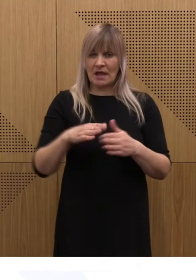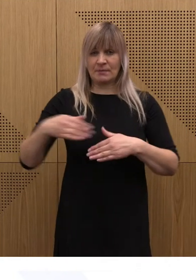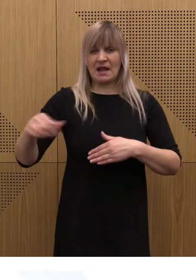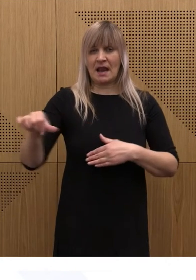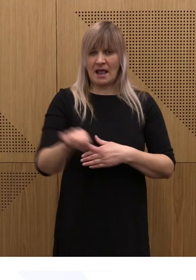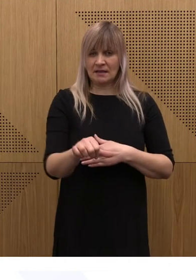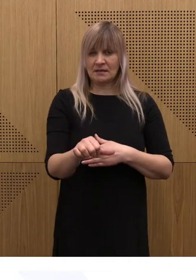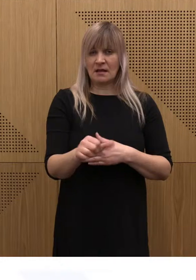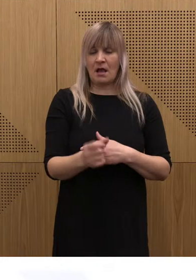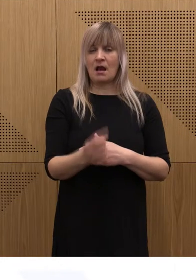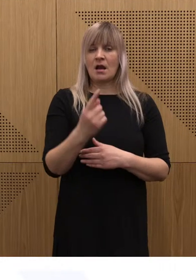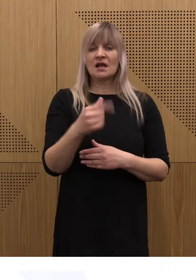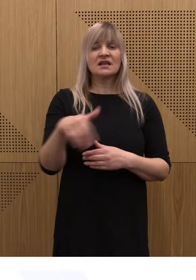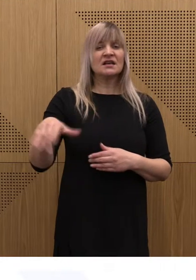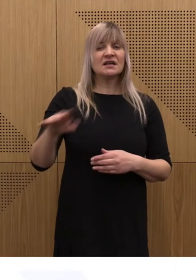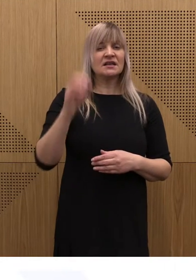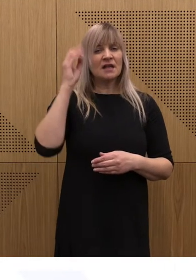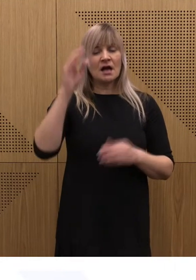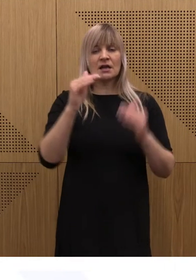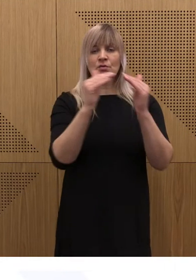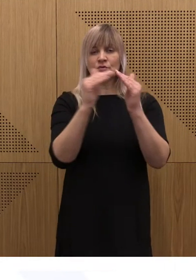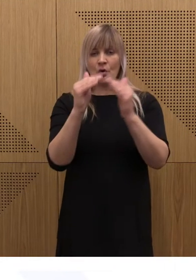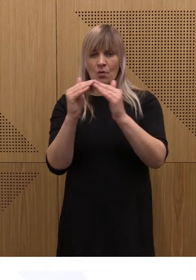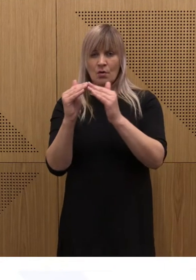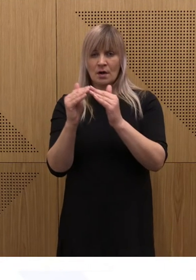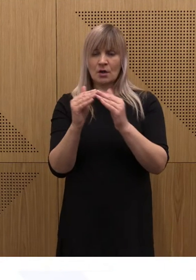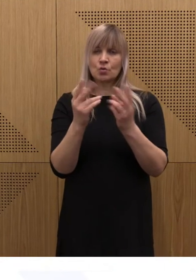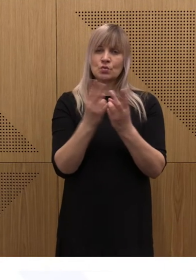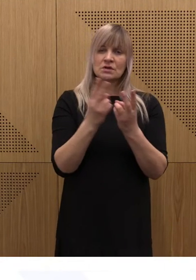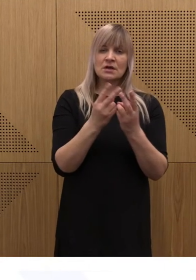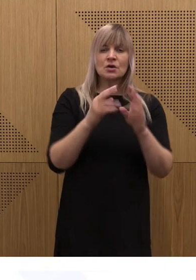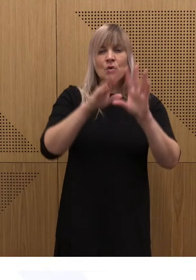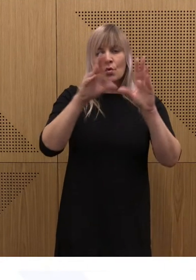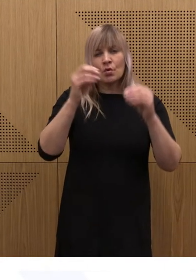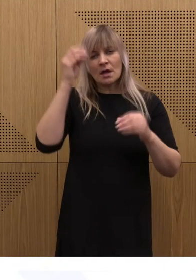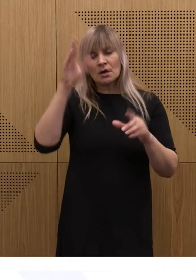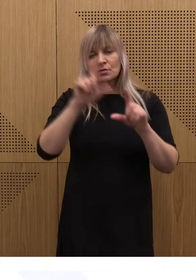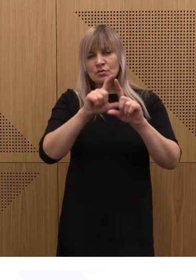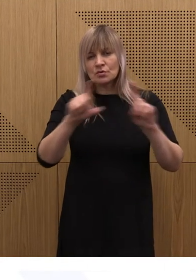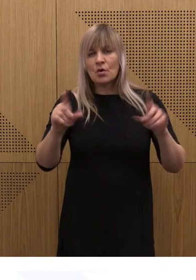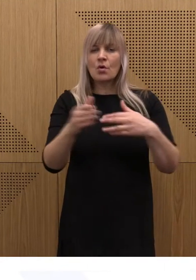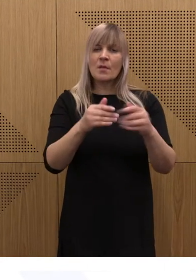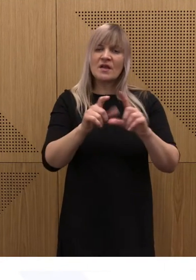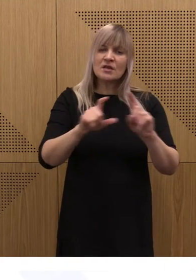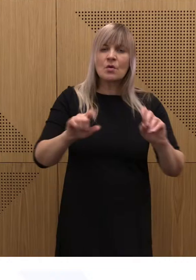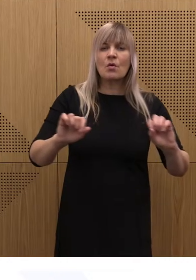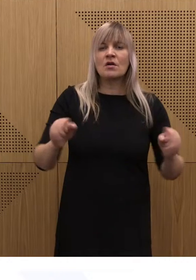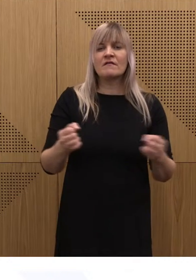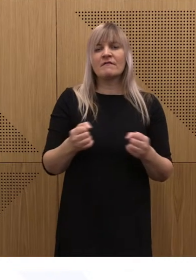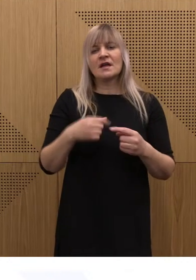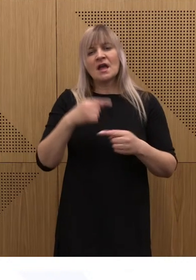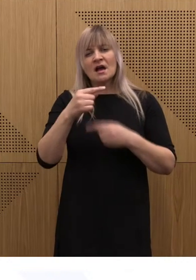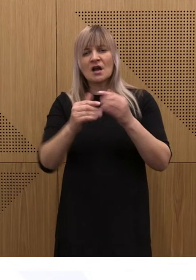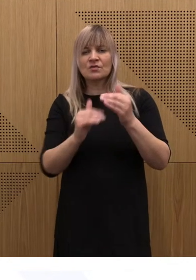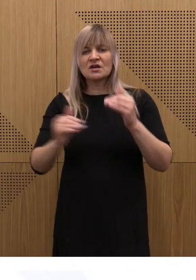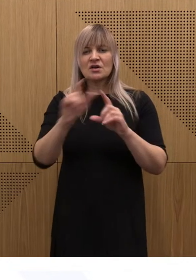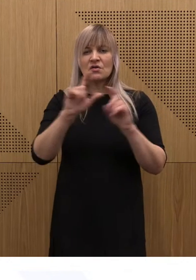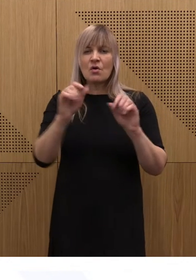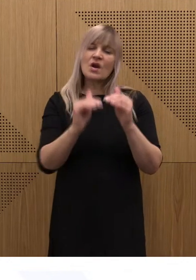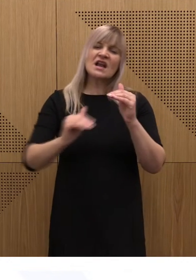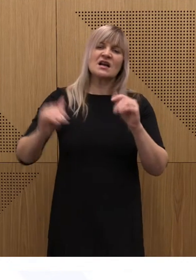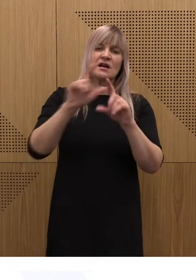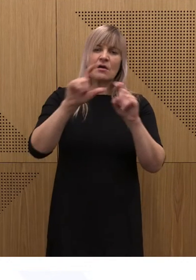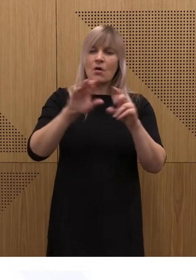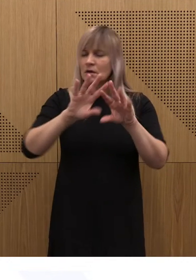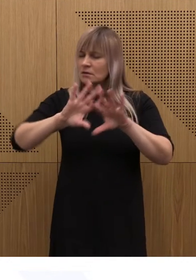on kõikide haridusasutuste hooned , olgu nad siis üldhariduskoolid , kutsekoolid , rakenduskõrgkoolid ,